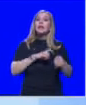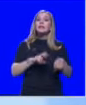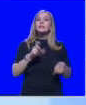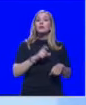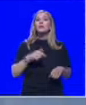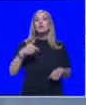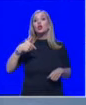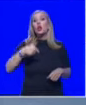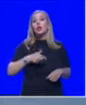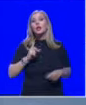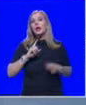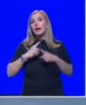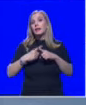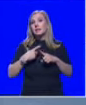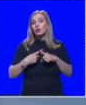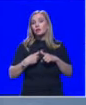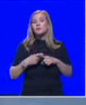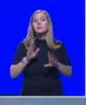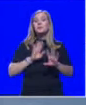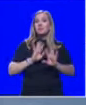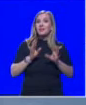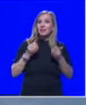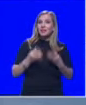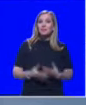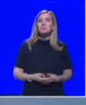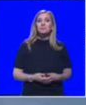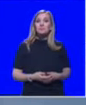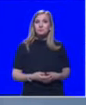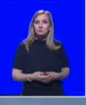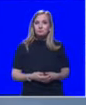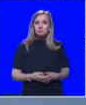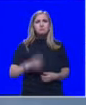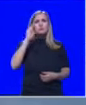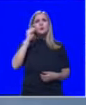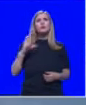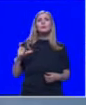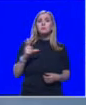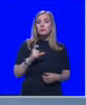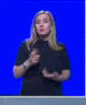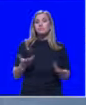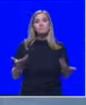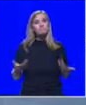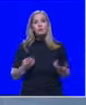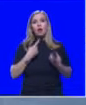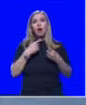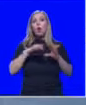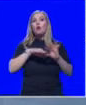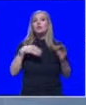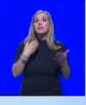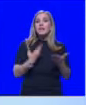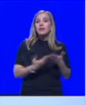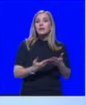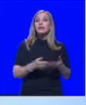Георги Харизанов, които вече са в студиото. Здравейте и добре дошли. Здравейте. Господин Смилов, оставката на Мустафа Карадая,